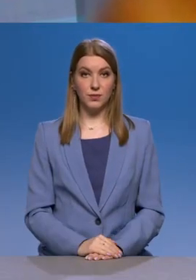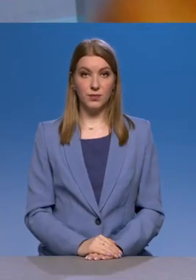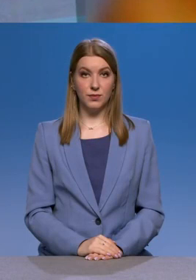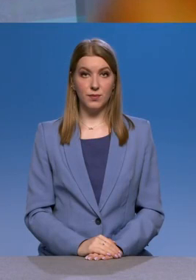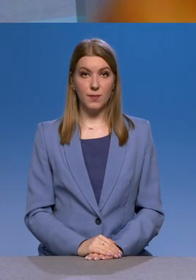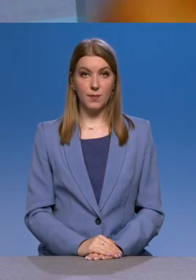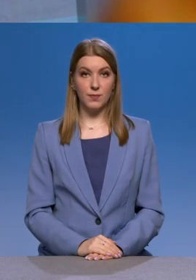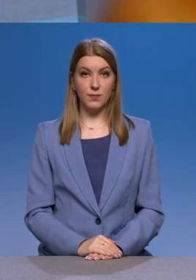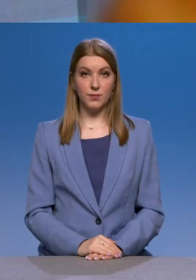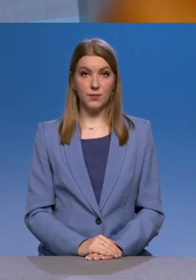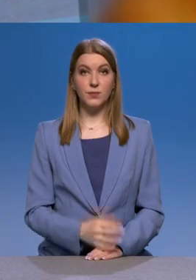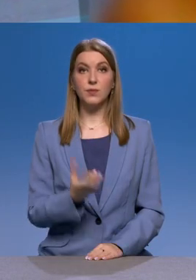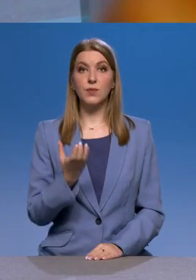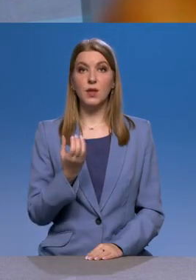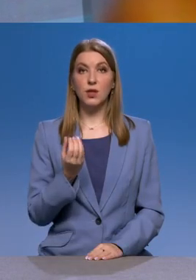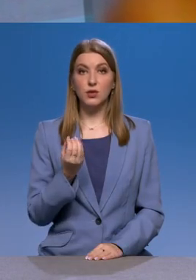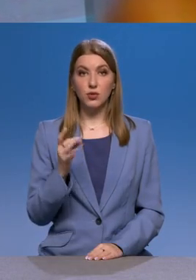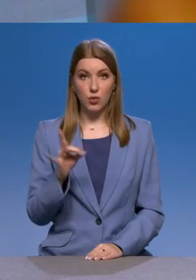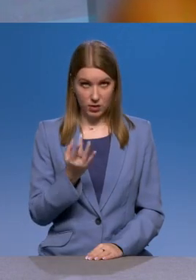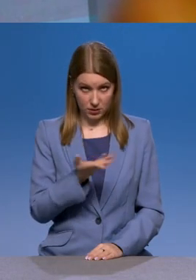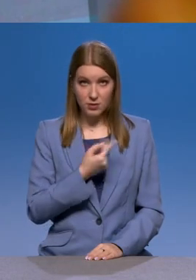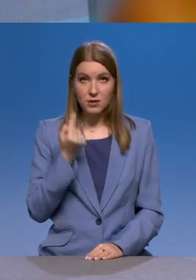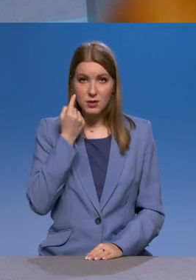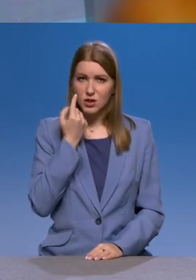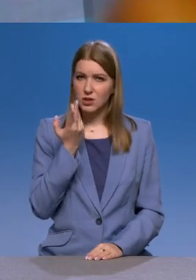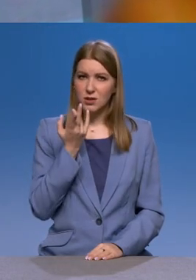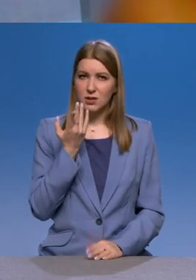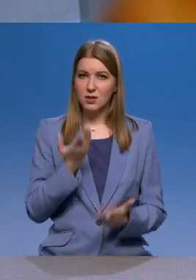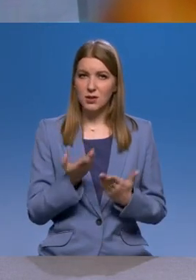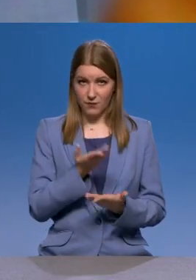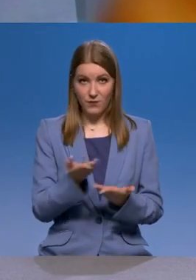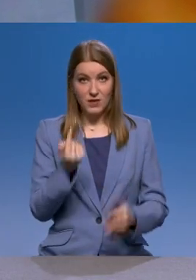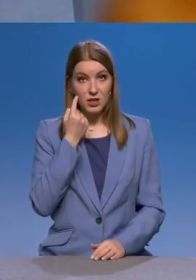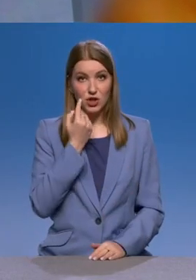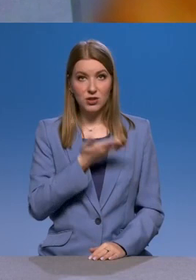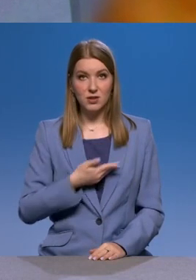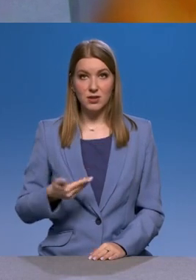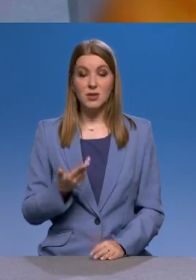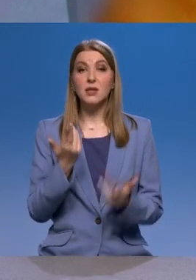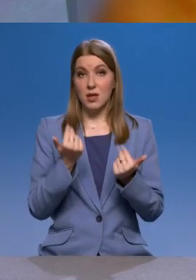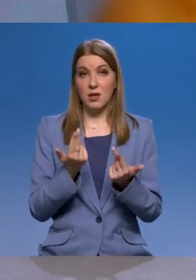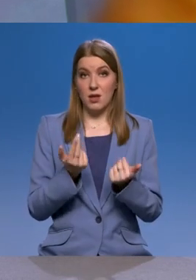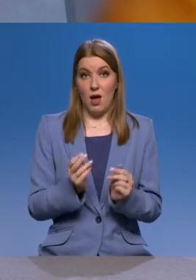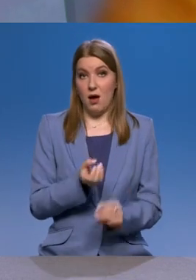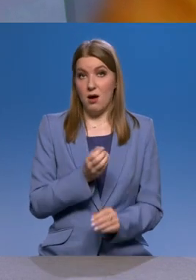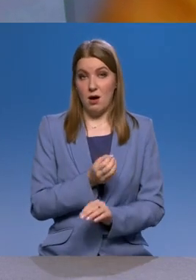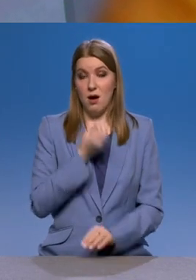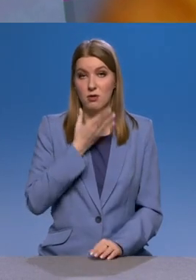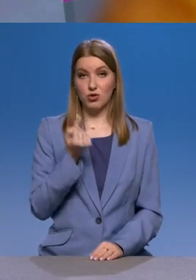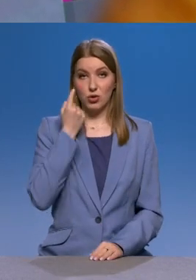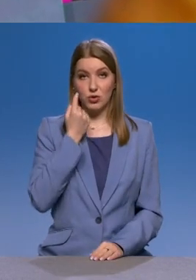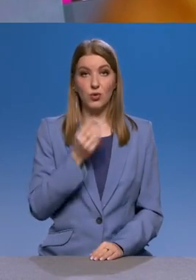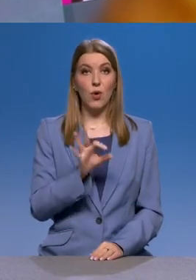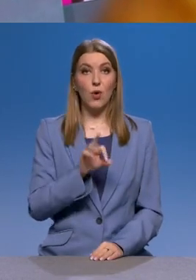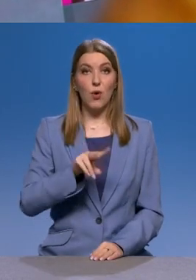Да, еще раз слышно, не очень понятно. Вы нас слышите? Да, я вас хорошо слышу. Да, Ольга